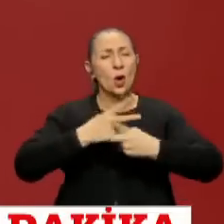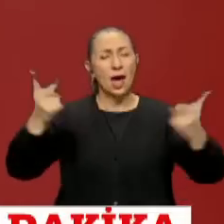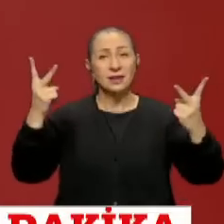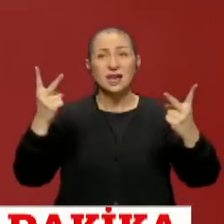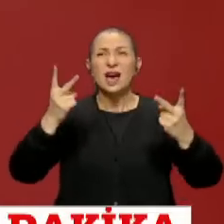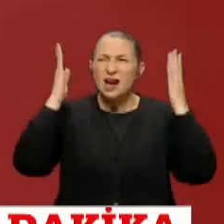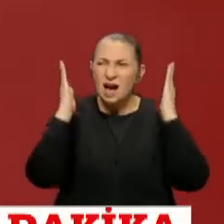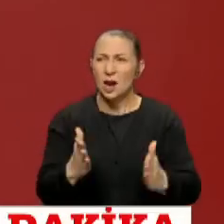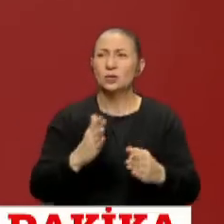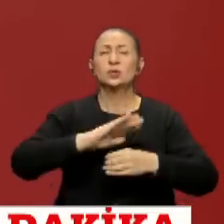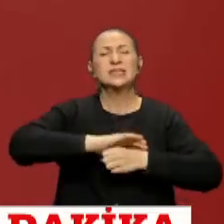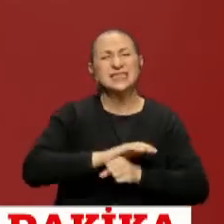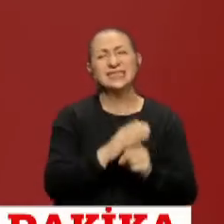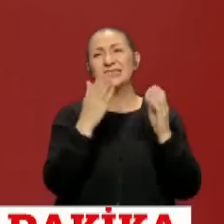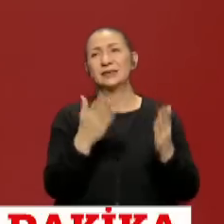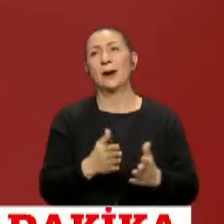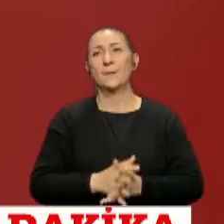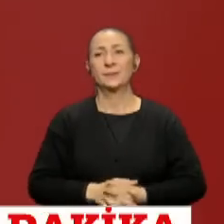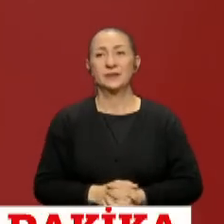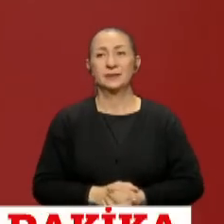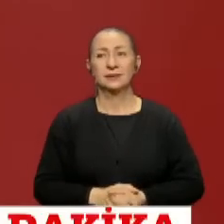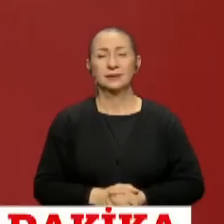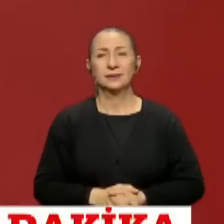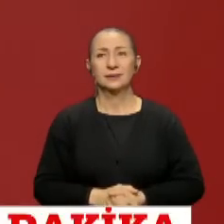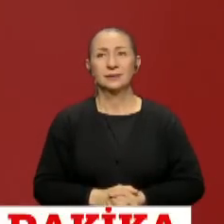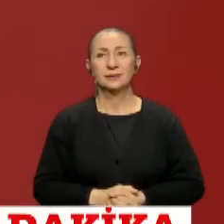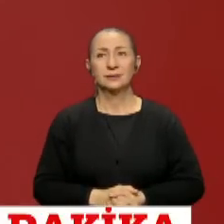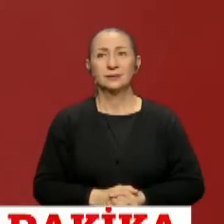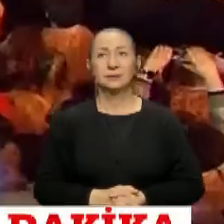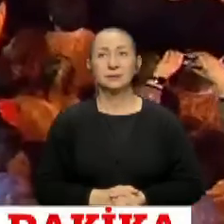hürriyet, kahrolsun istibdat.